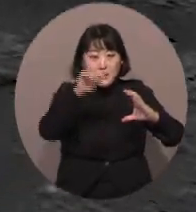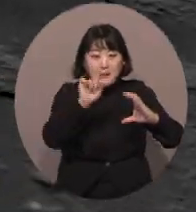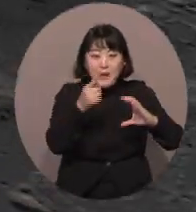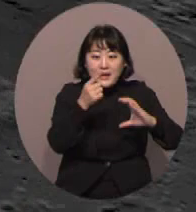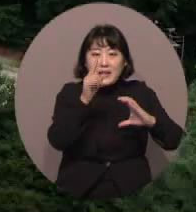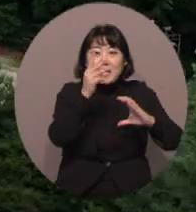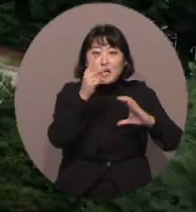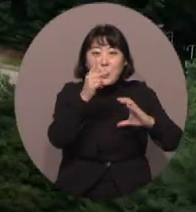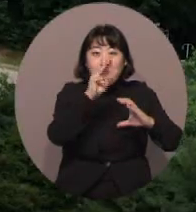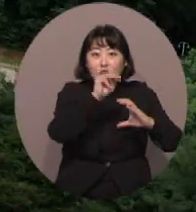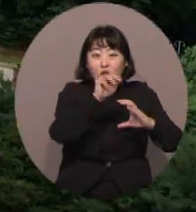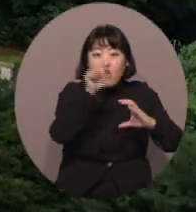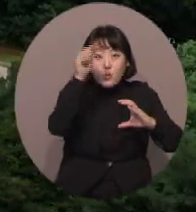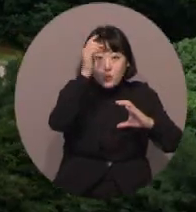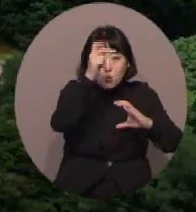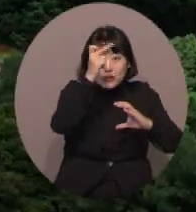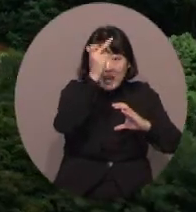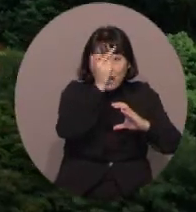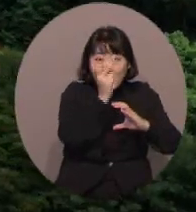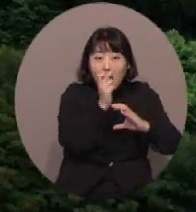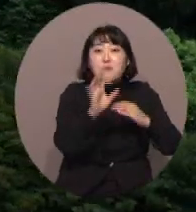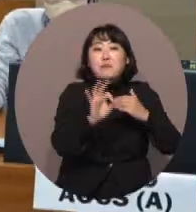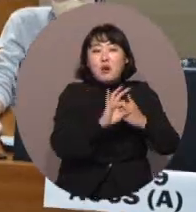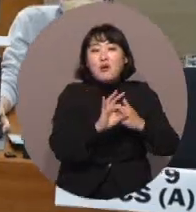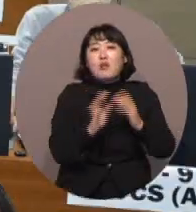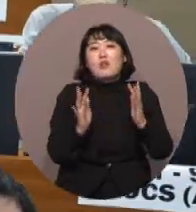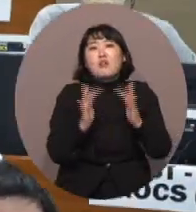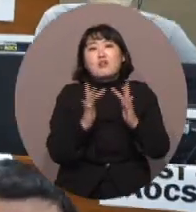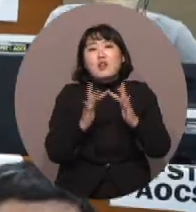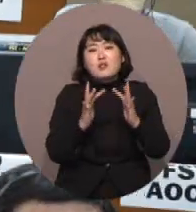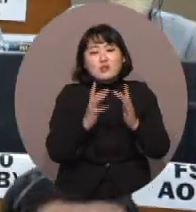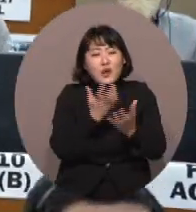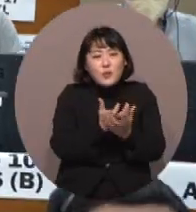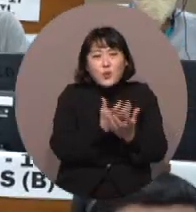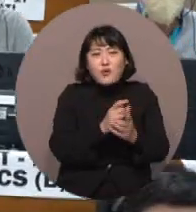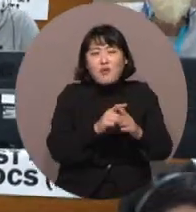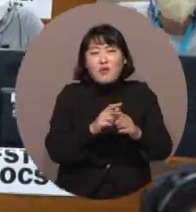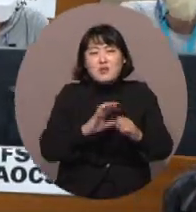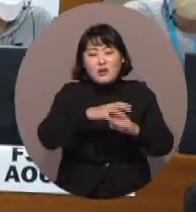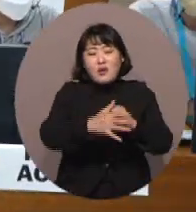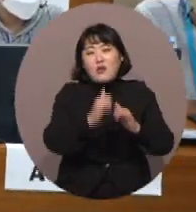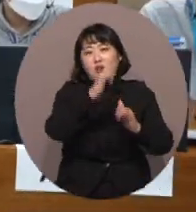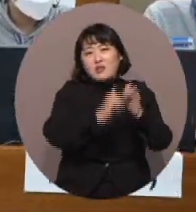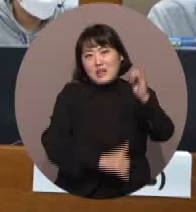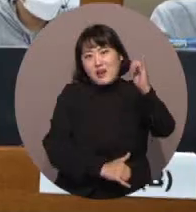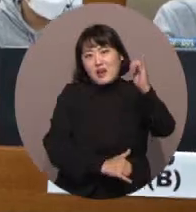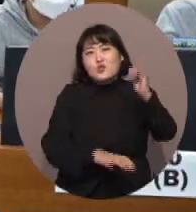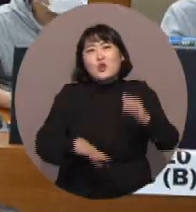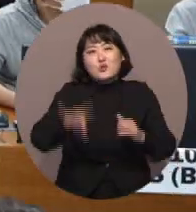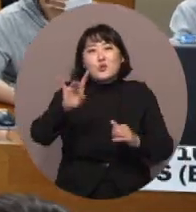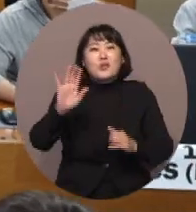통해 전송하는 데이터 역시 세계 최초의 역사가 됩니다. MBC 뉴스 조영찬입니다.